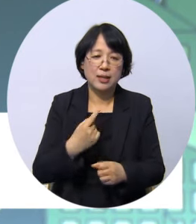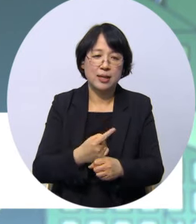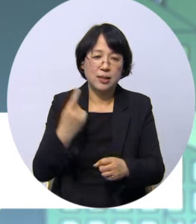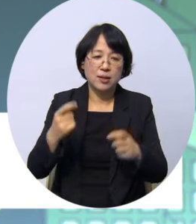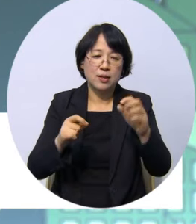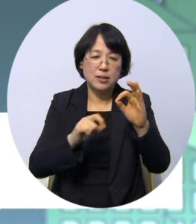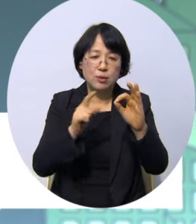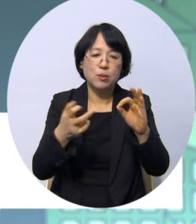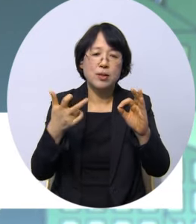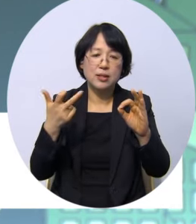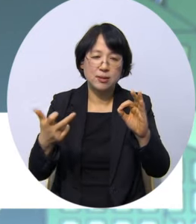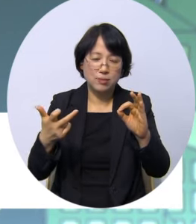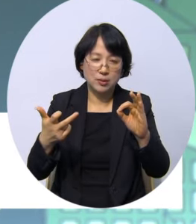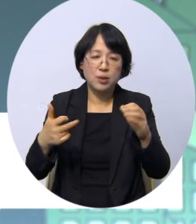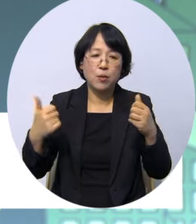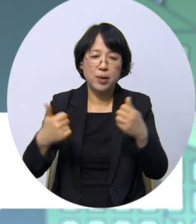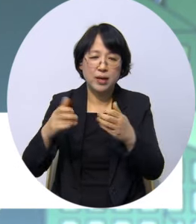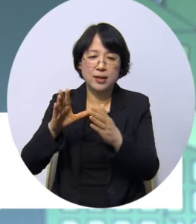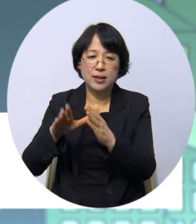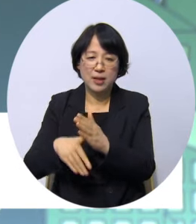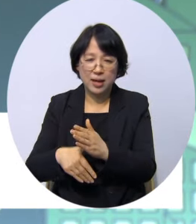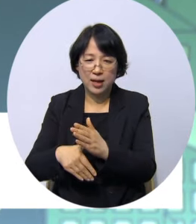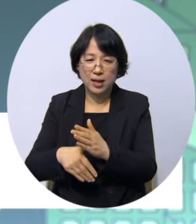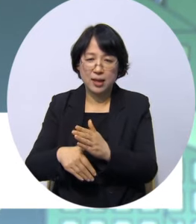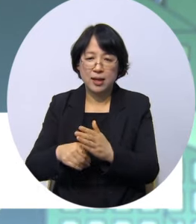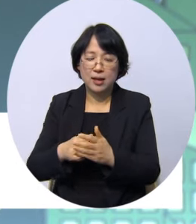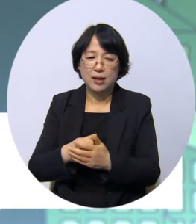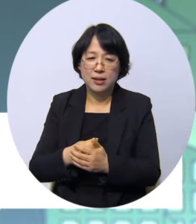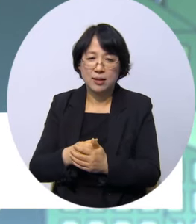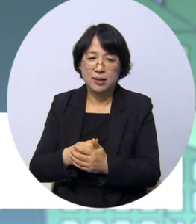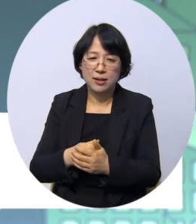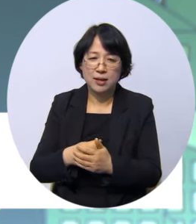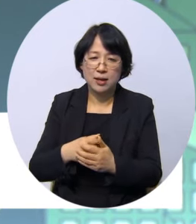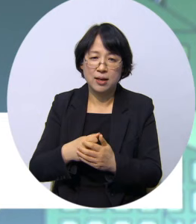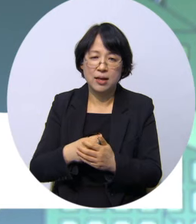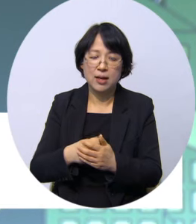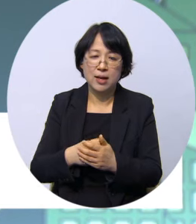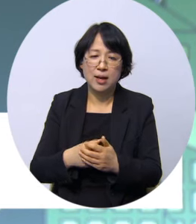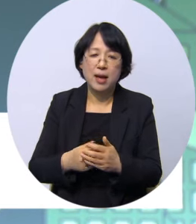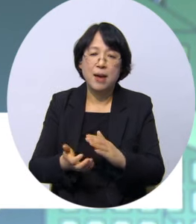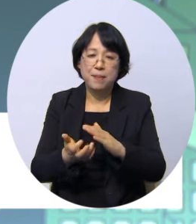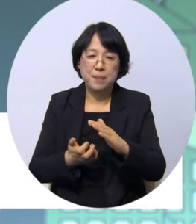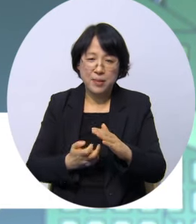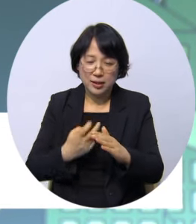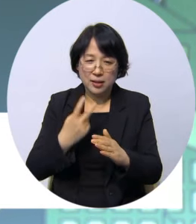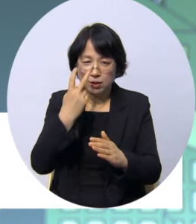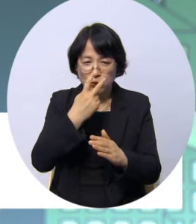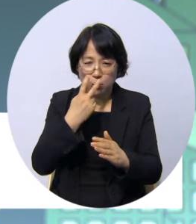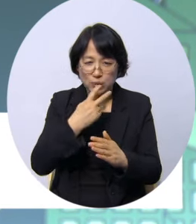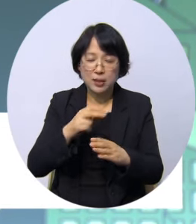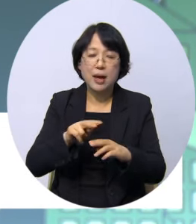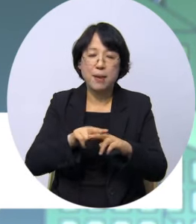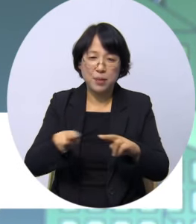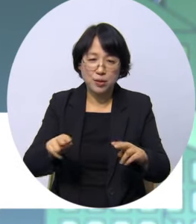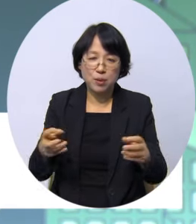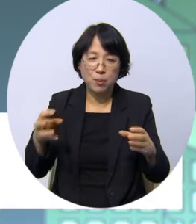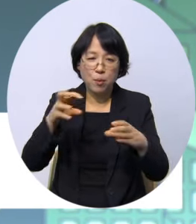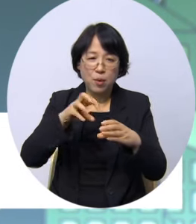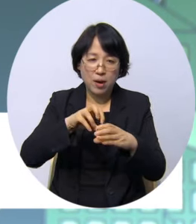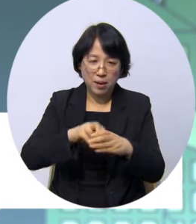국무회의에서 예타 면제를 포함한 신공항 추진 계획을 통과시켜 건설의 첫